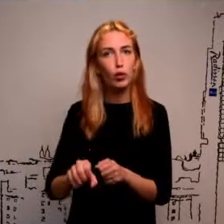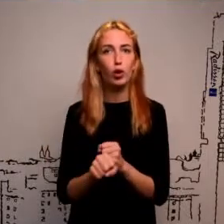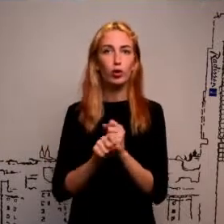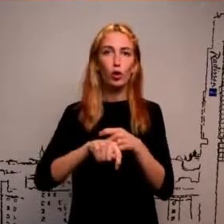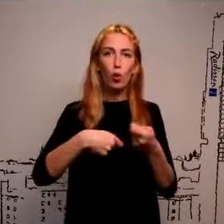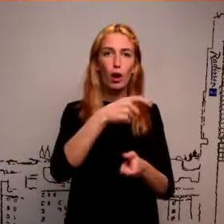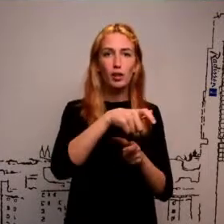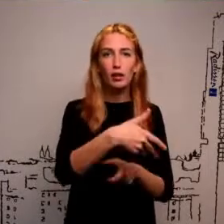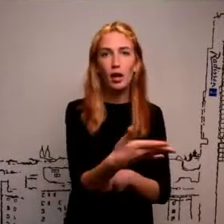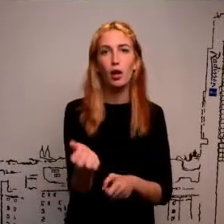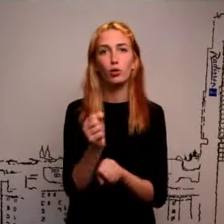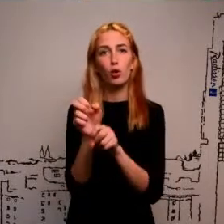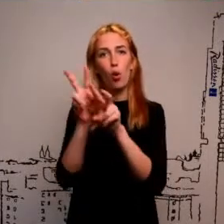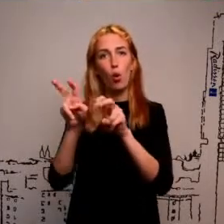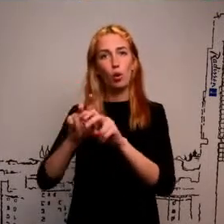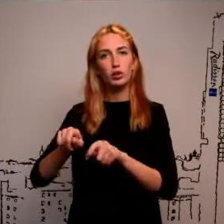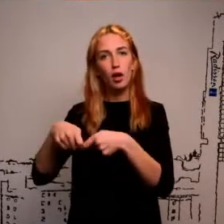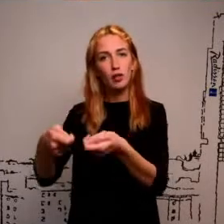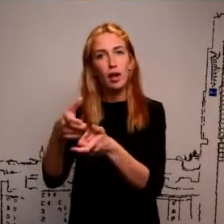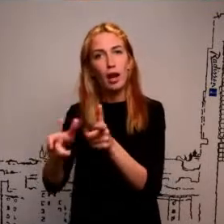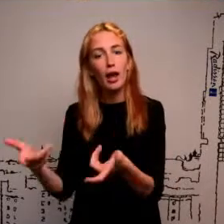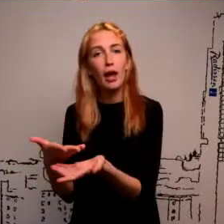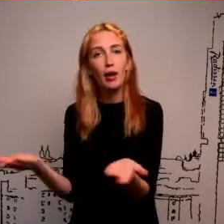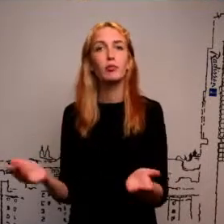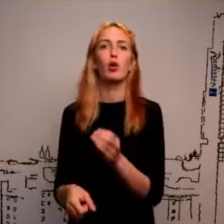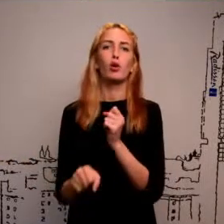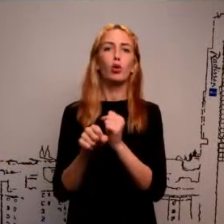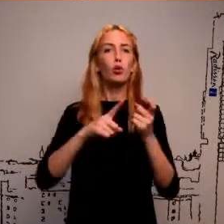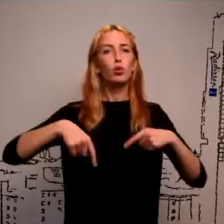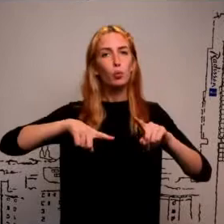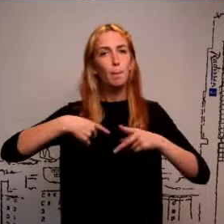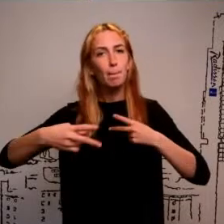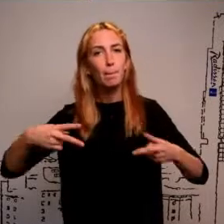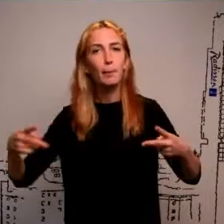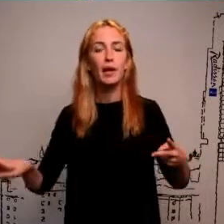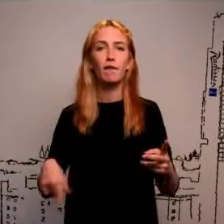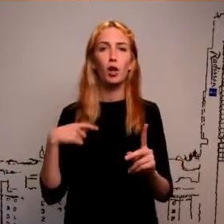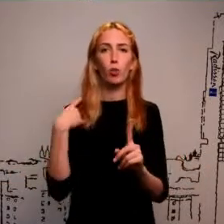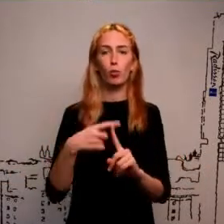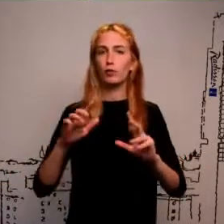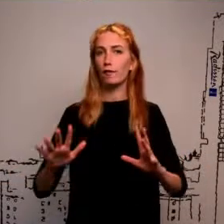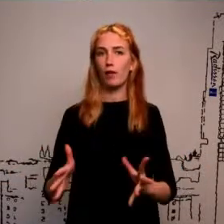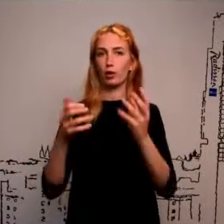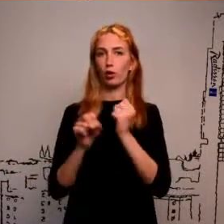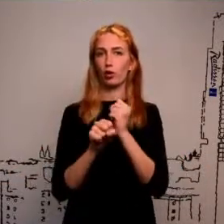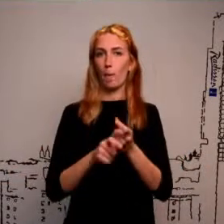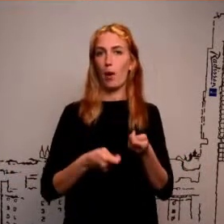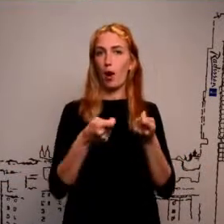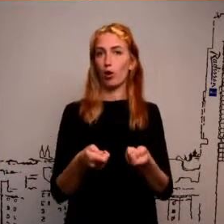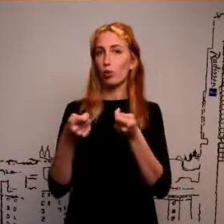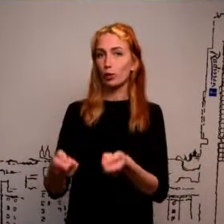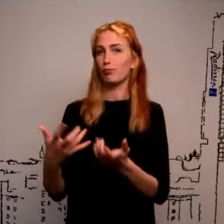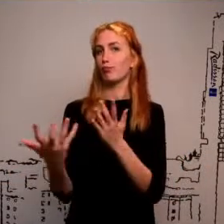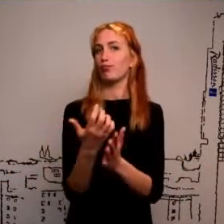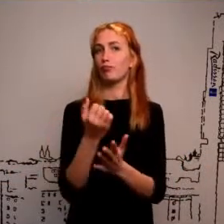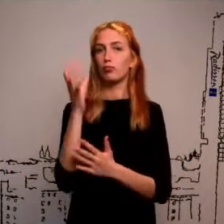kui tööotsijatele. Erinevaid töötubasid ja ka värskeid tööpakkumisi sealt leiab. Aga me oleme